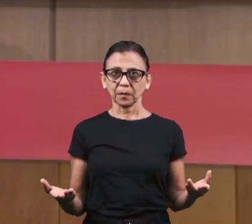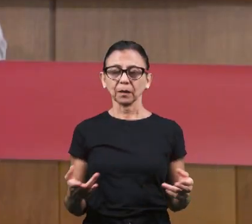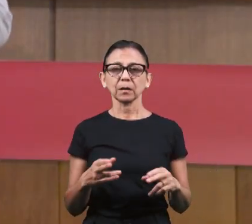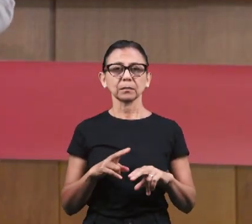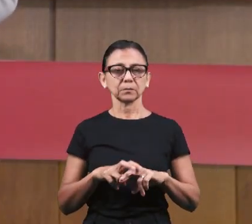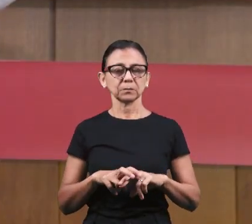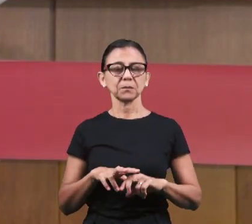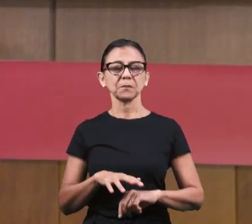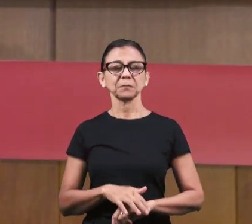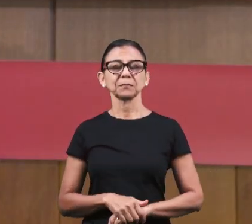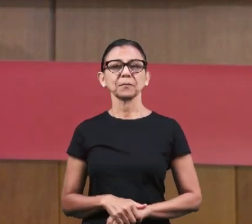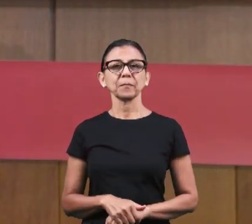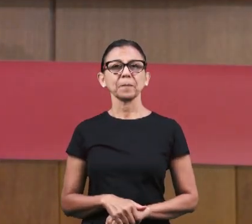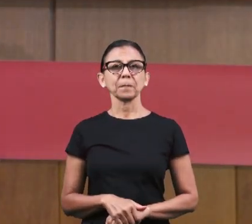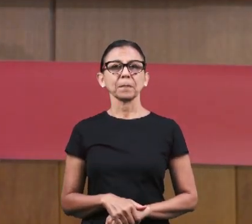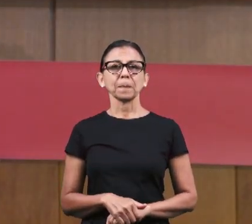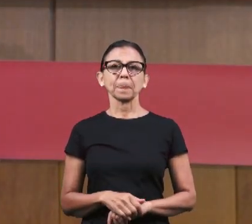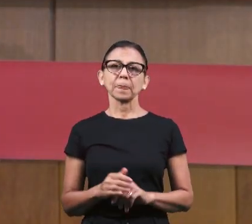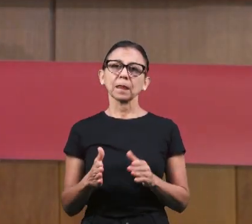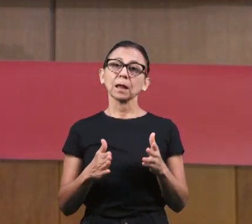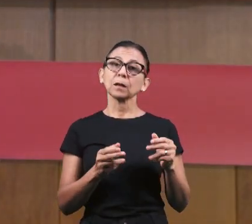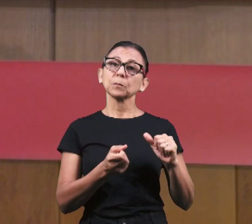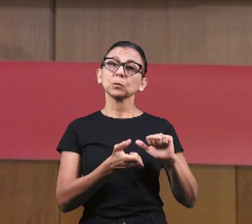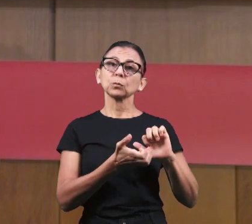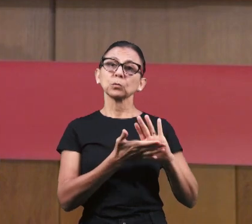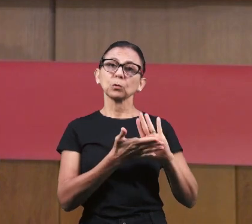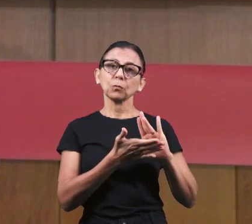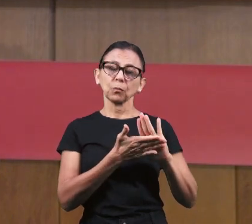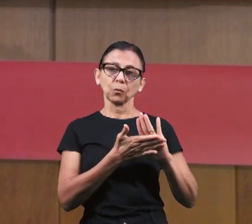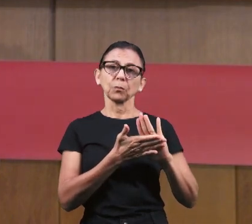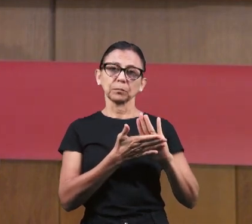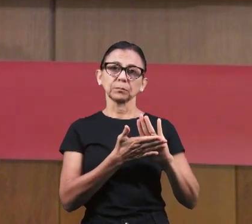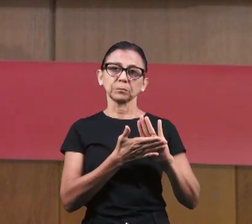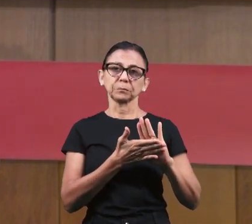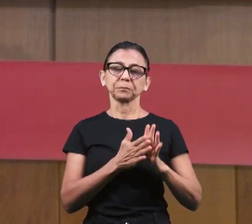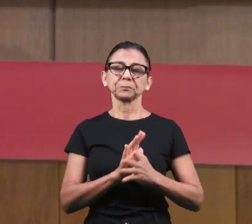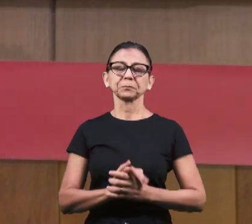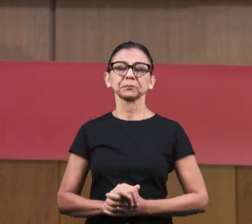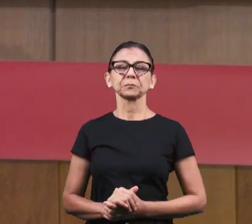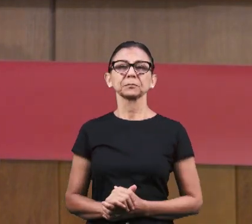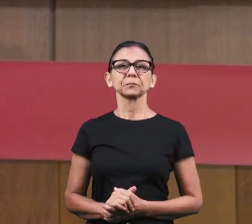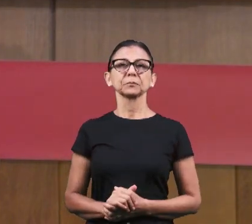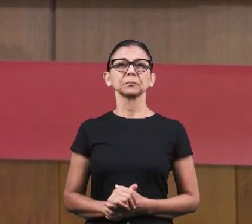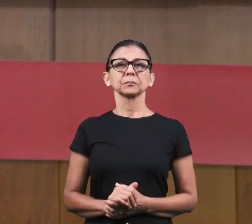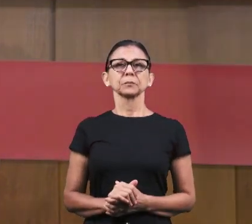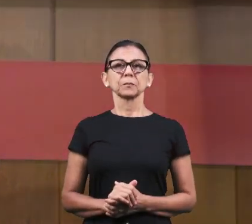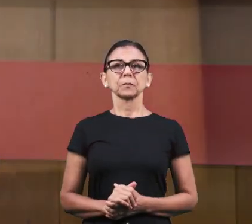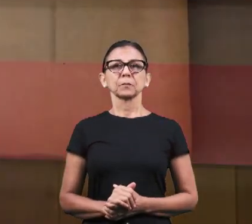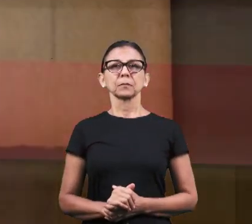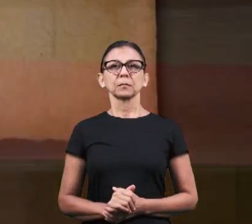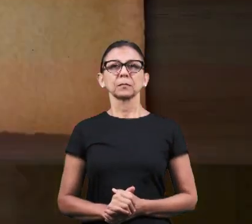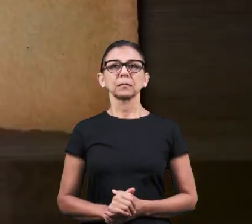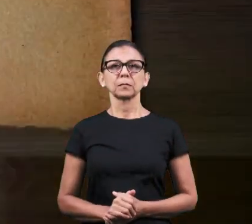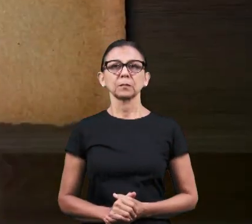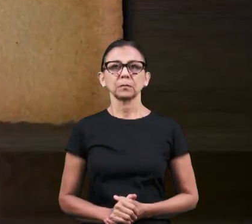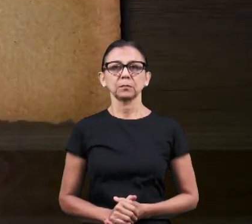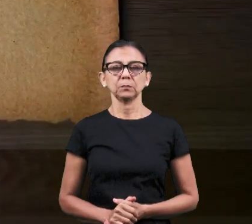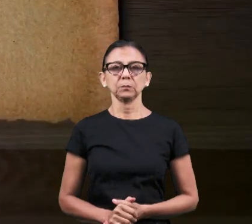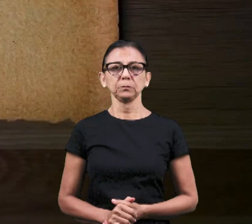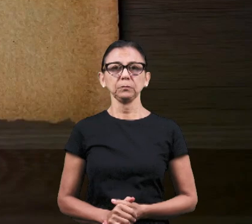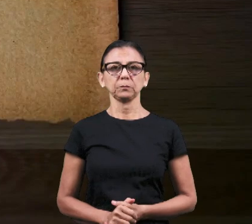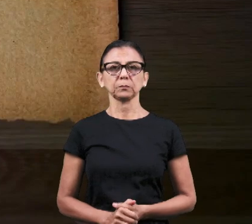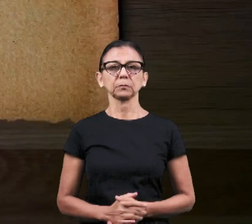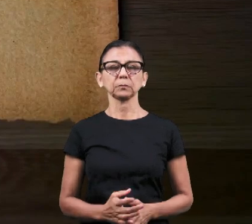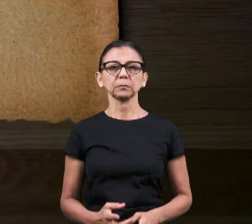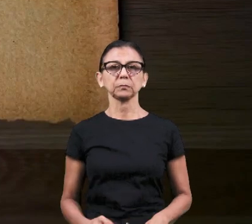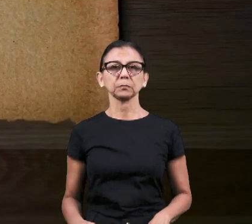s'asseoir. Nous allons louer le Seigneur avec un chant maintenant. Esprit du Dieu triune, viens sur moi.